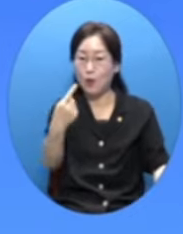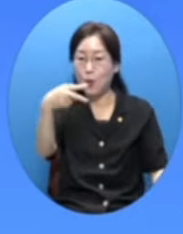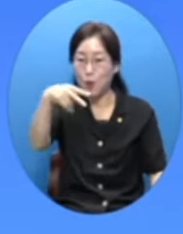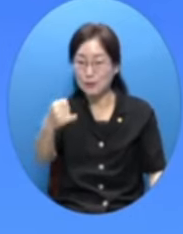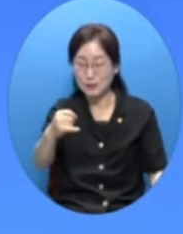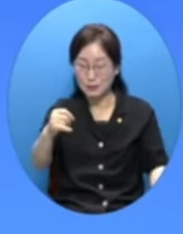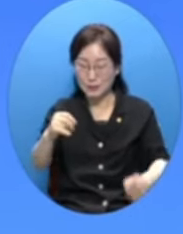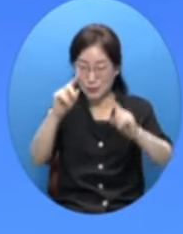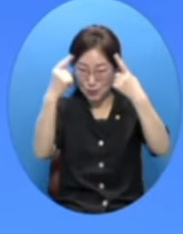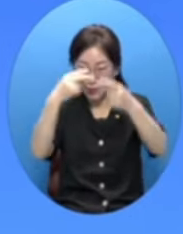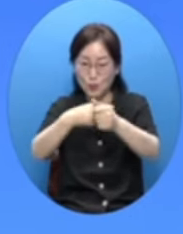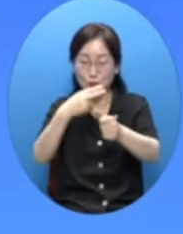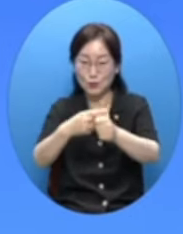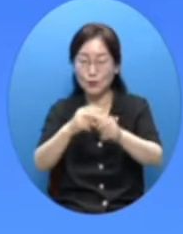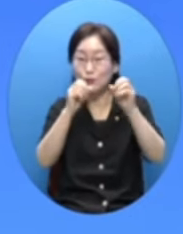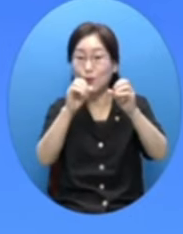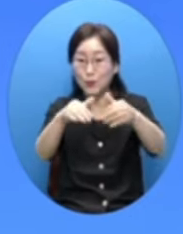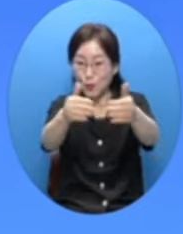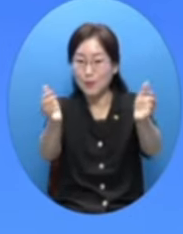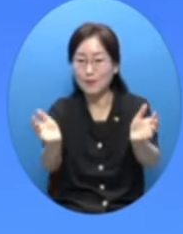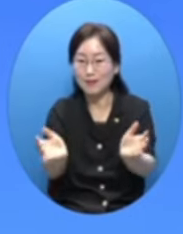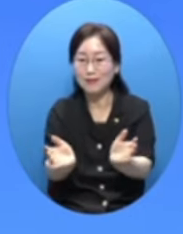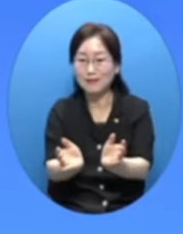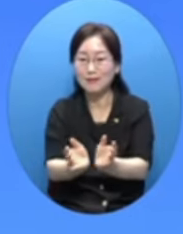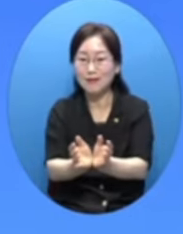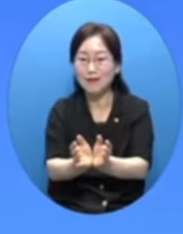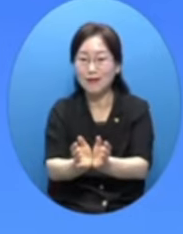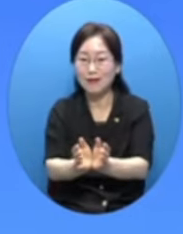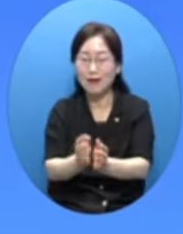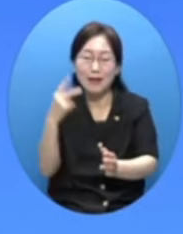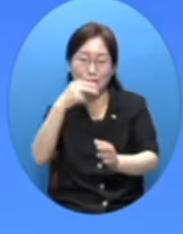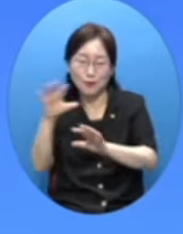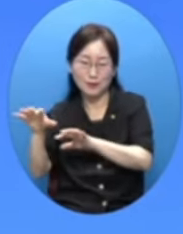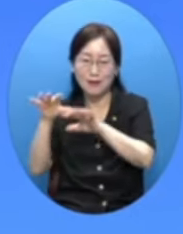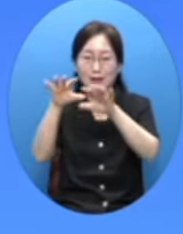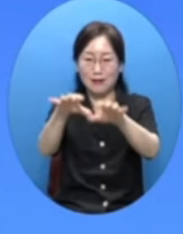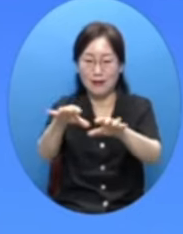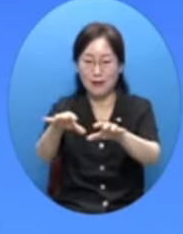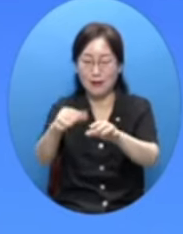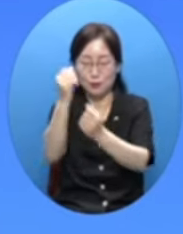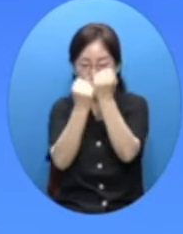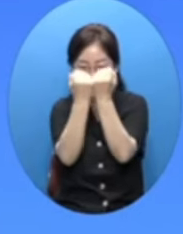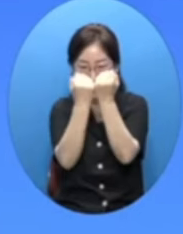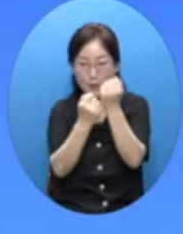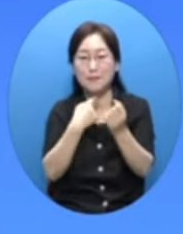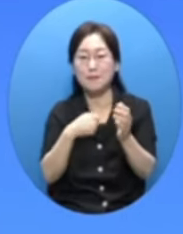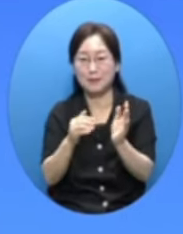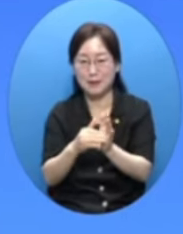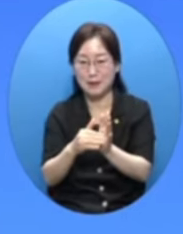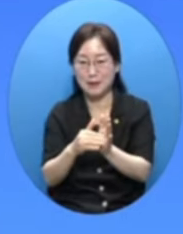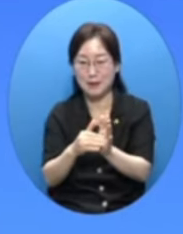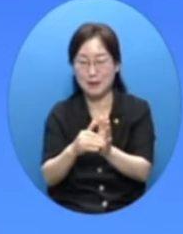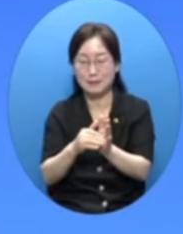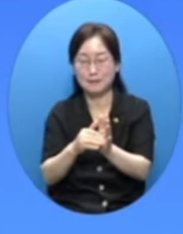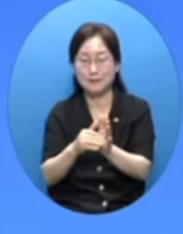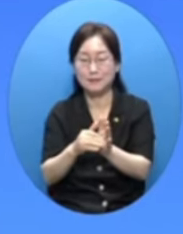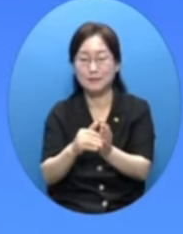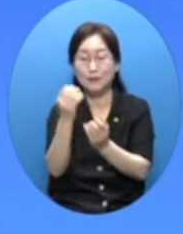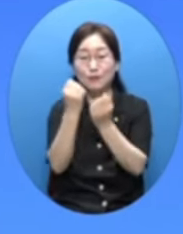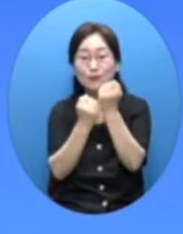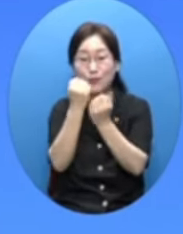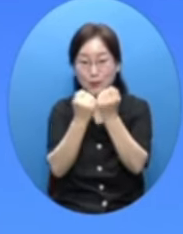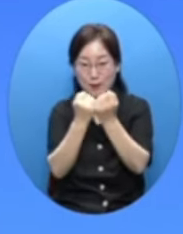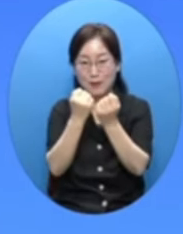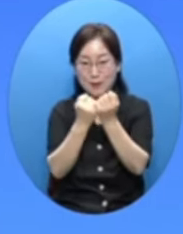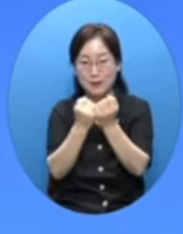성교회에서 이제 기도원에 들어가서 수련을 했는데 그 수련에